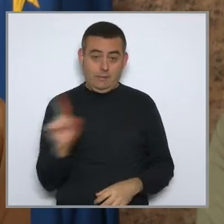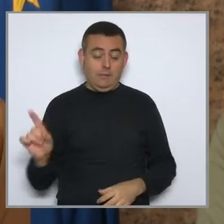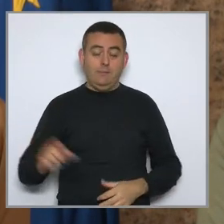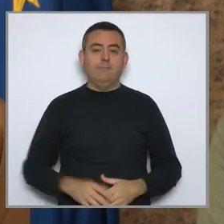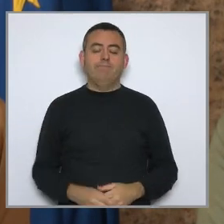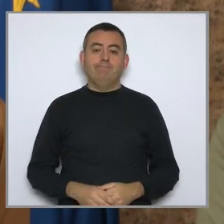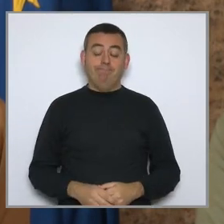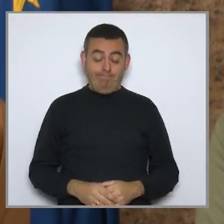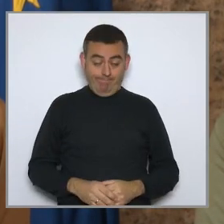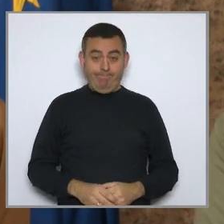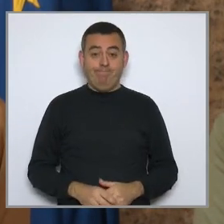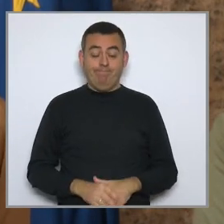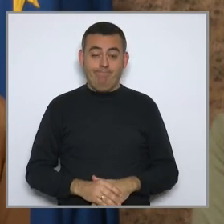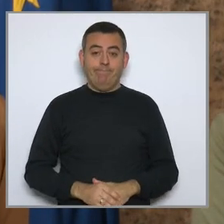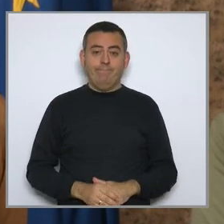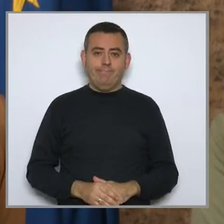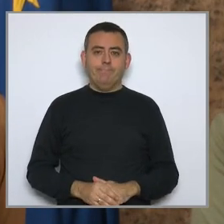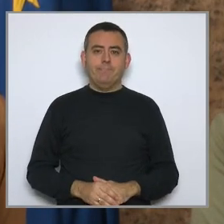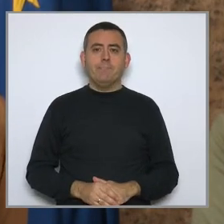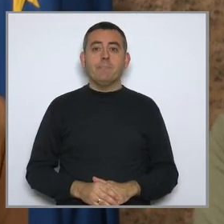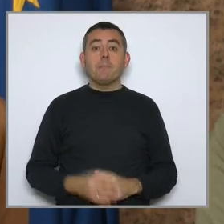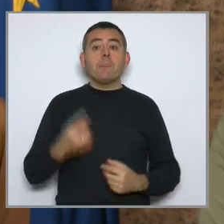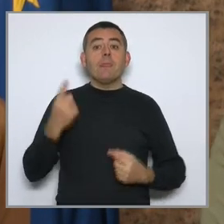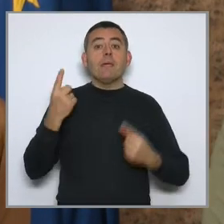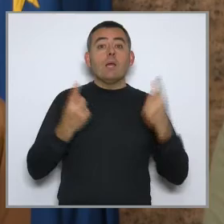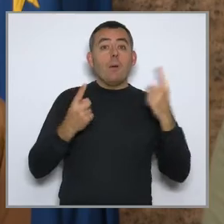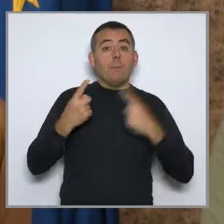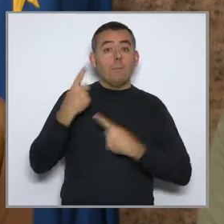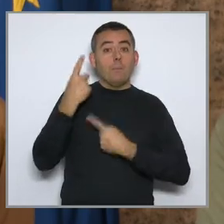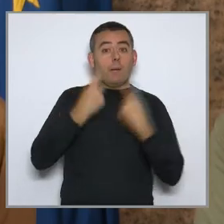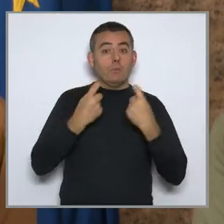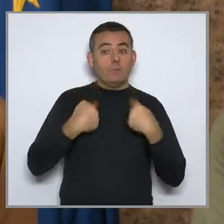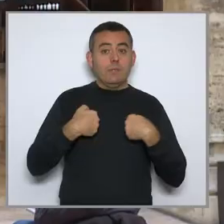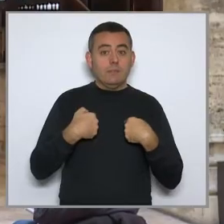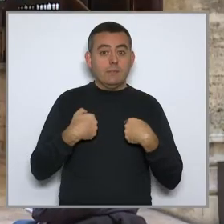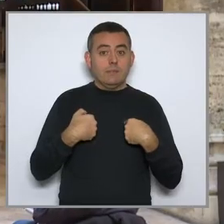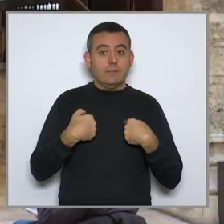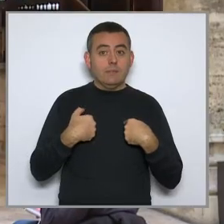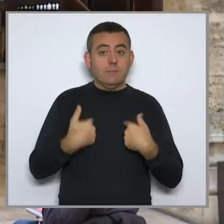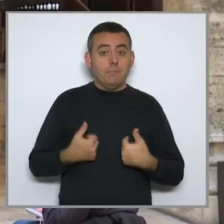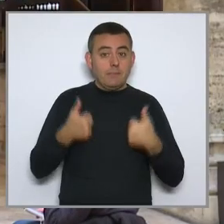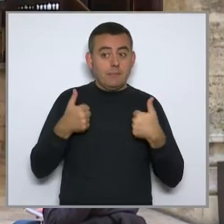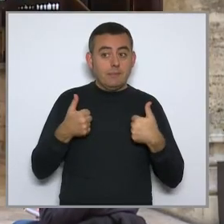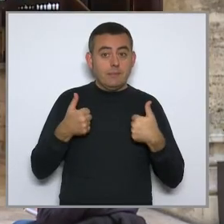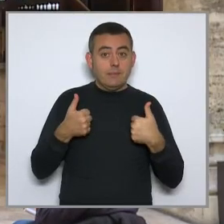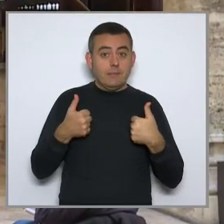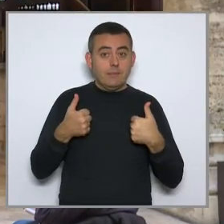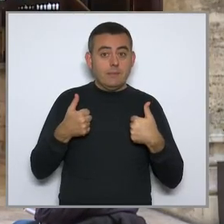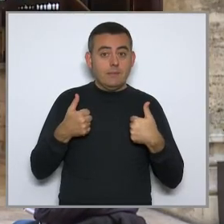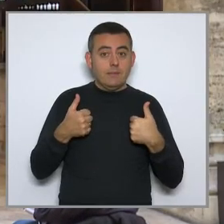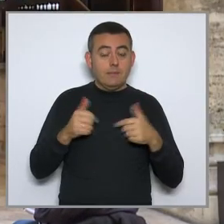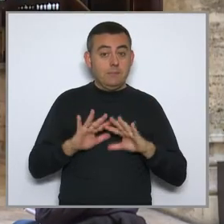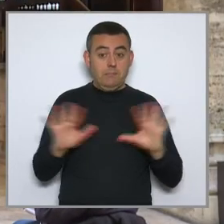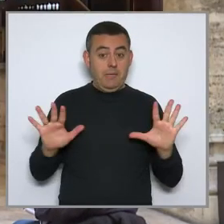Val? Algú vol preguntar alguna cosa més per al repartiment allò del treball?